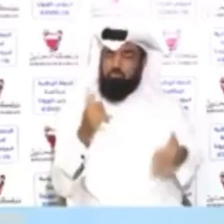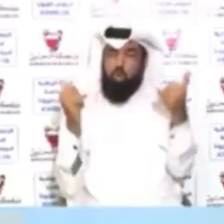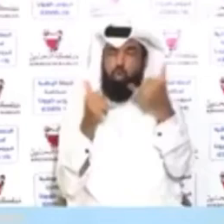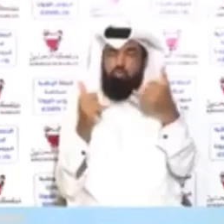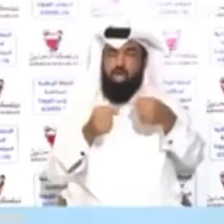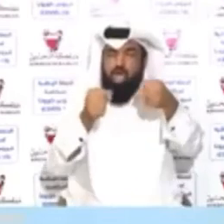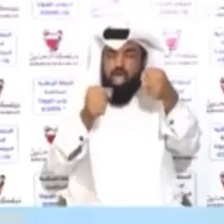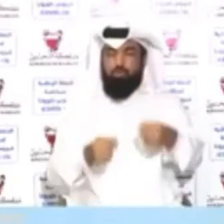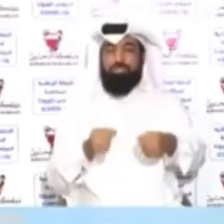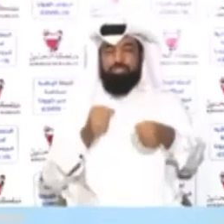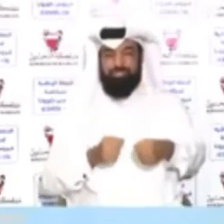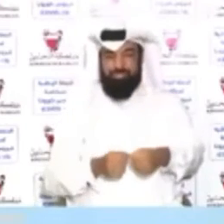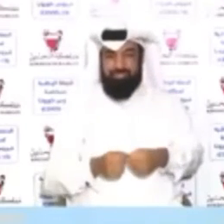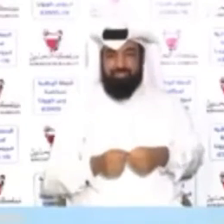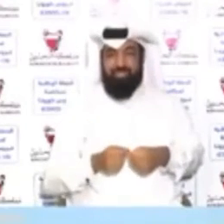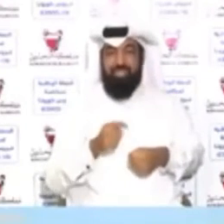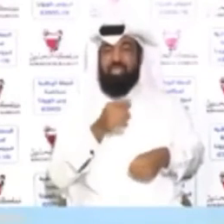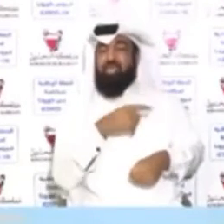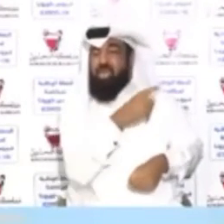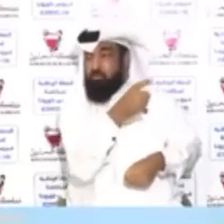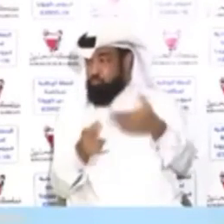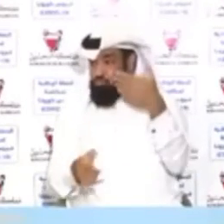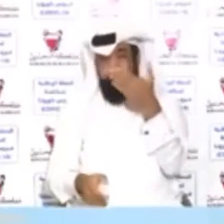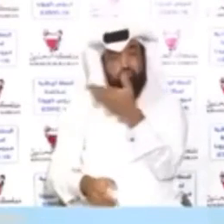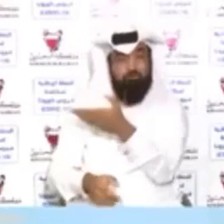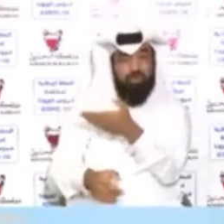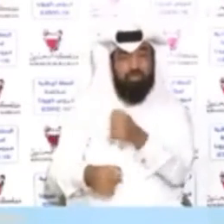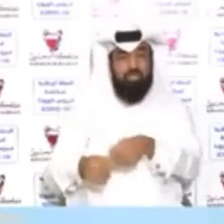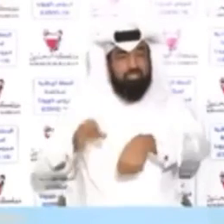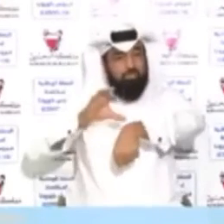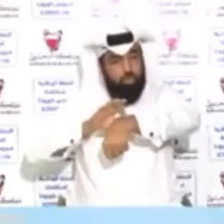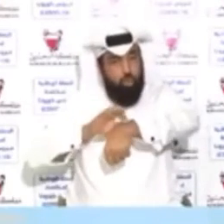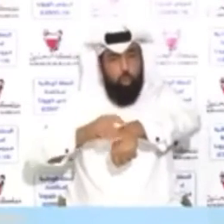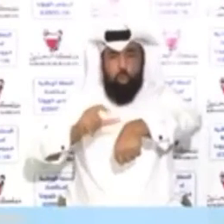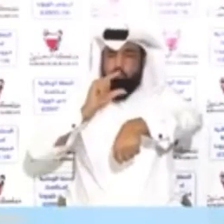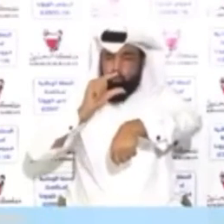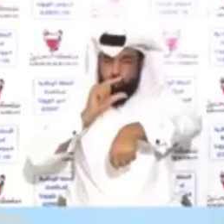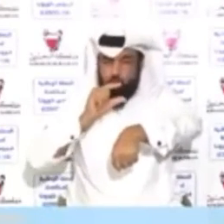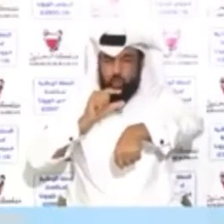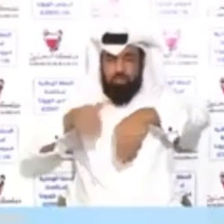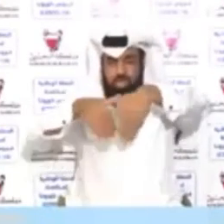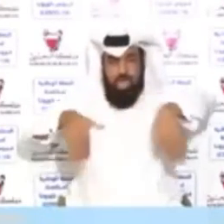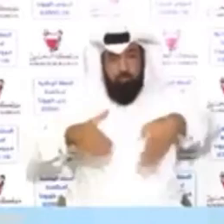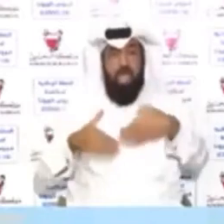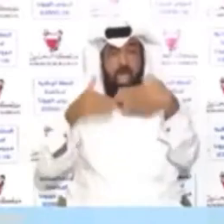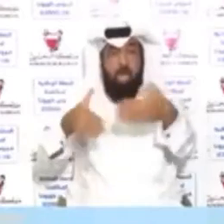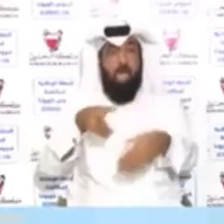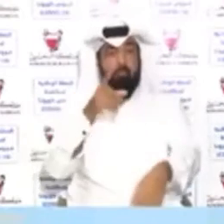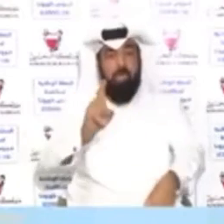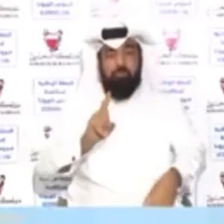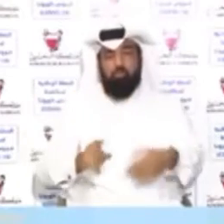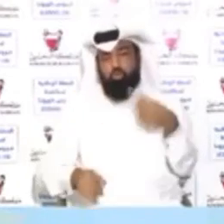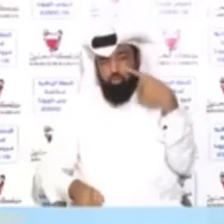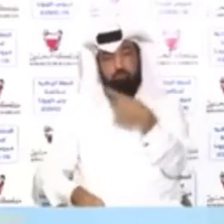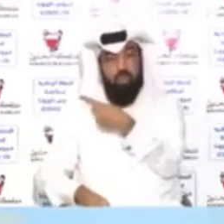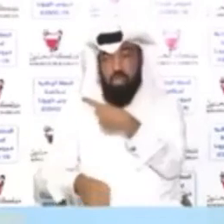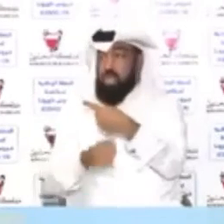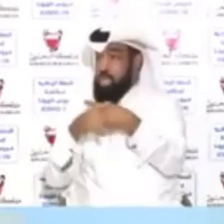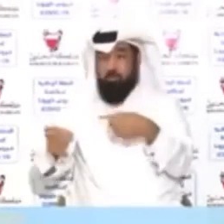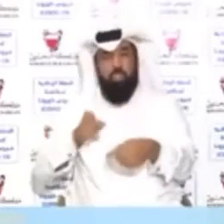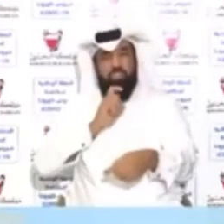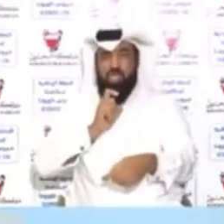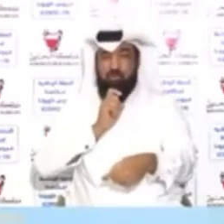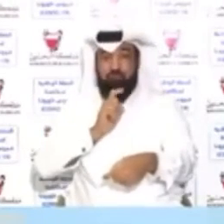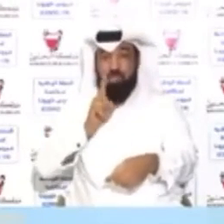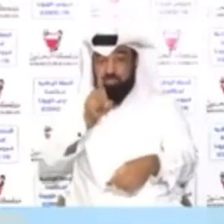كانت الطواقم موجودة والطاقة الاستيعابية والاختبارات تكون موجودة لراح تكمل إلا بوجودكم معنا، مثل